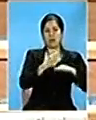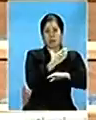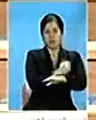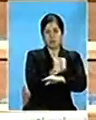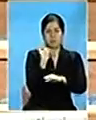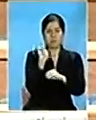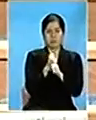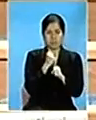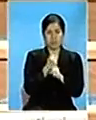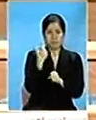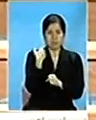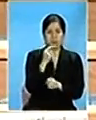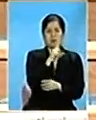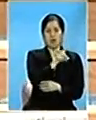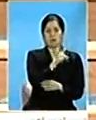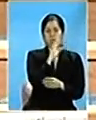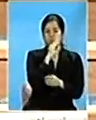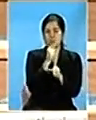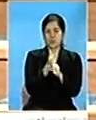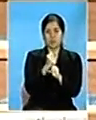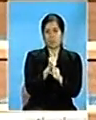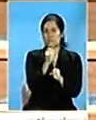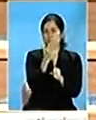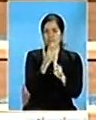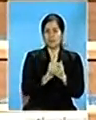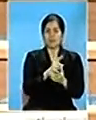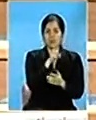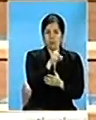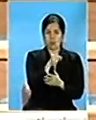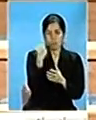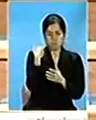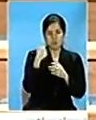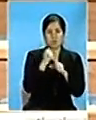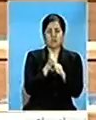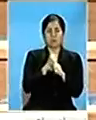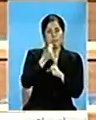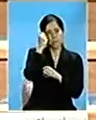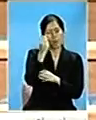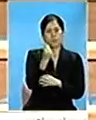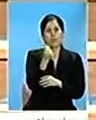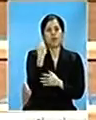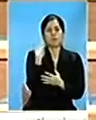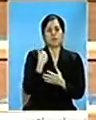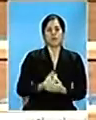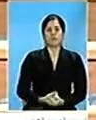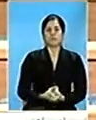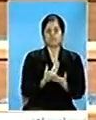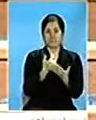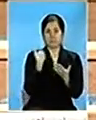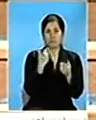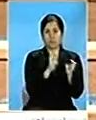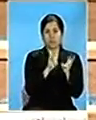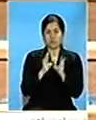างหรือไม่และถ้าท่านยังไม่ทำท่านจะทำเมื่อไหร่และท่านมีแนวคิ